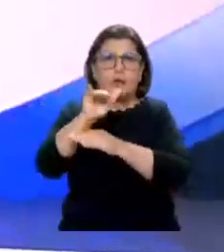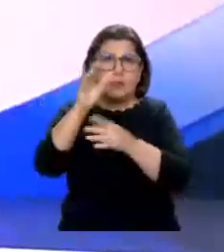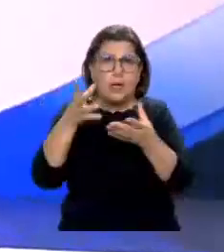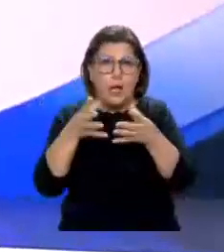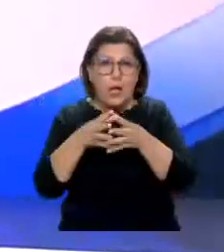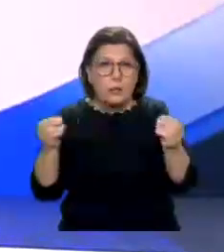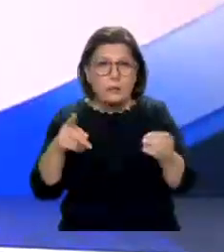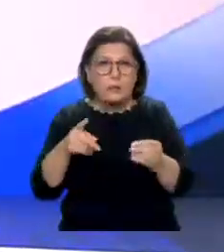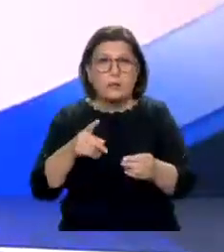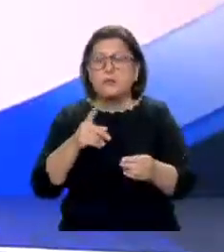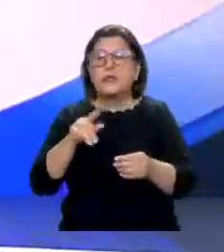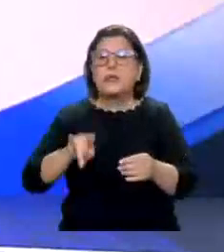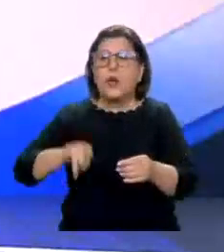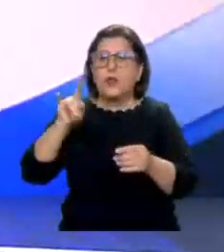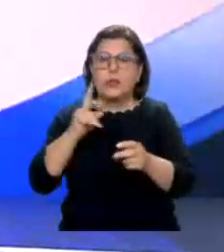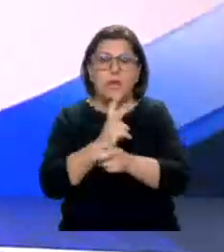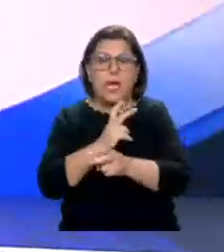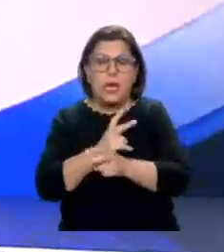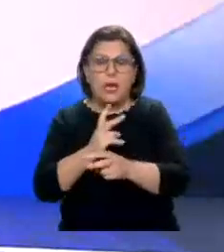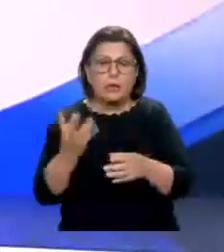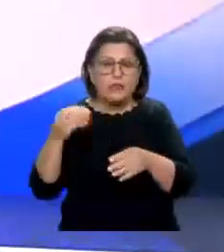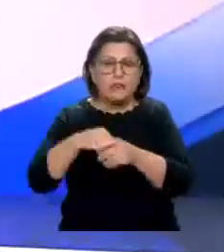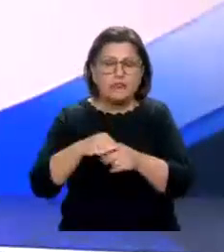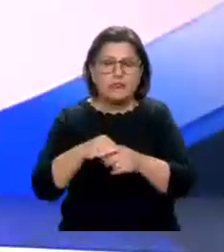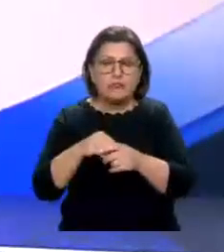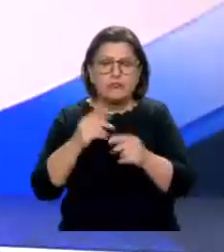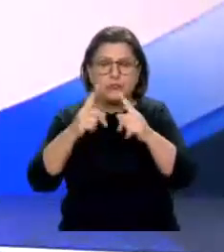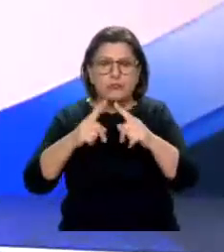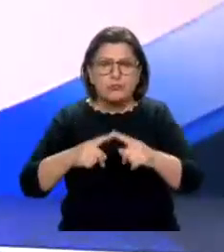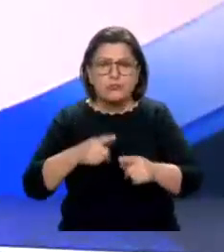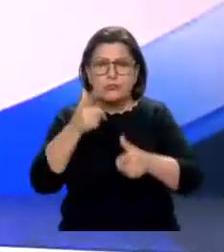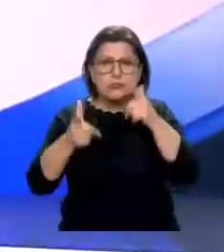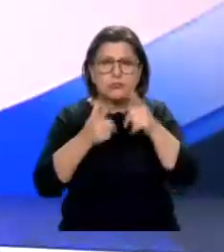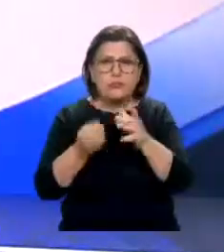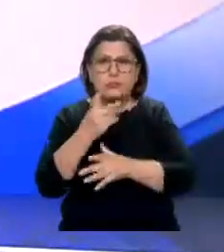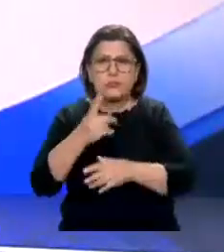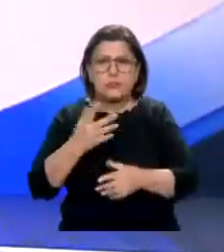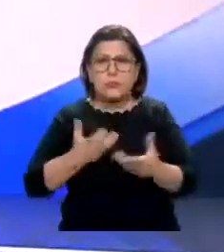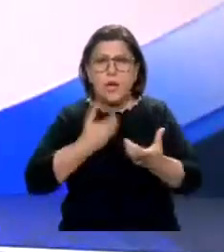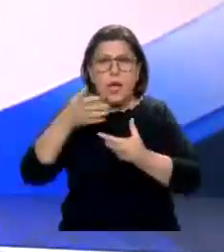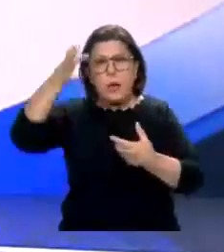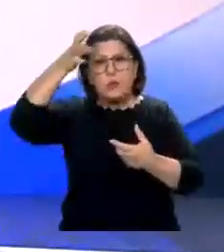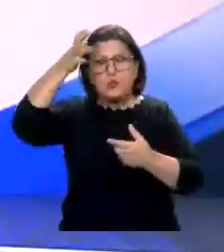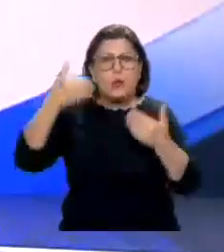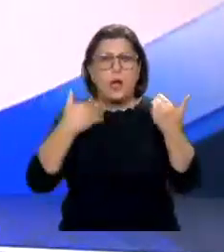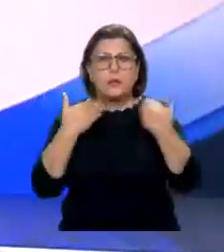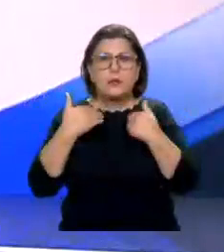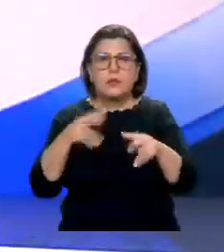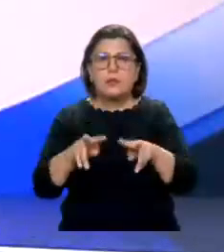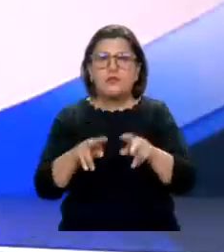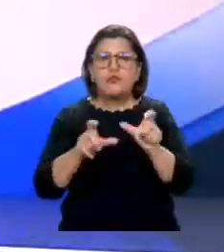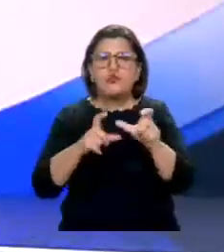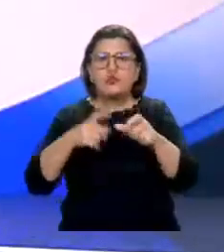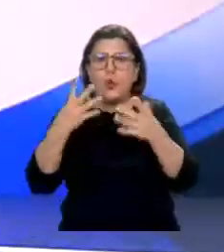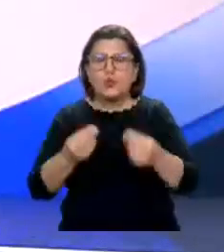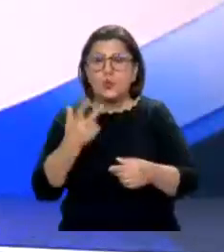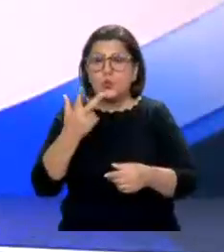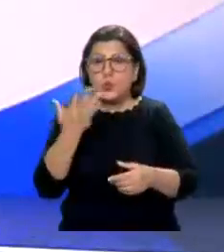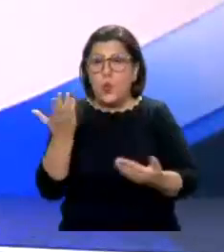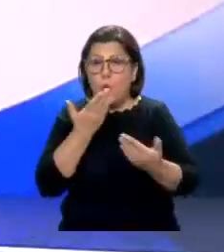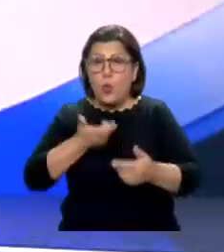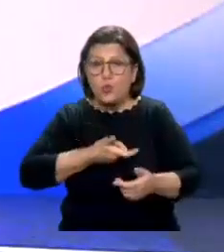yurtlardaki asansör tehlikesine dair çok sayıda görüntü ortaya çıktı bu kez kabusun adresi Muş oldu ü öğrenci